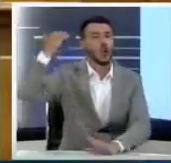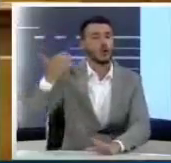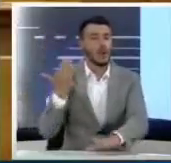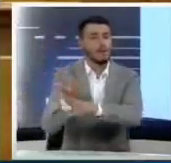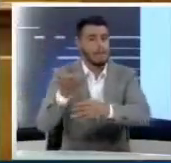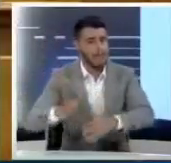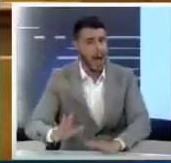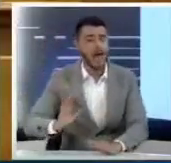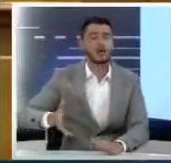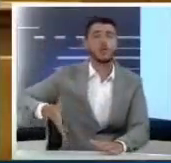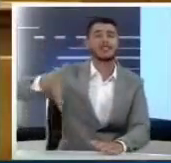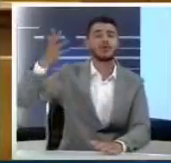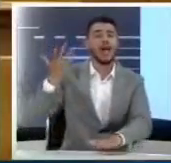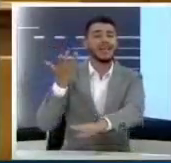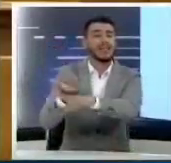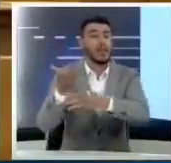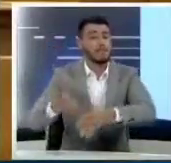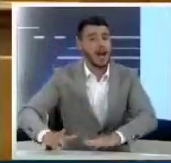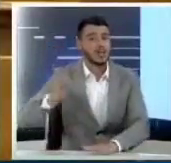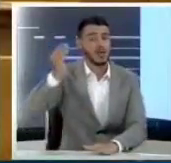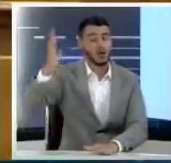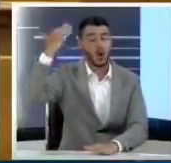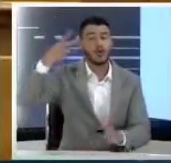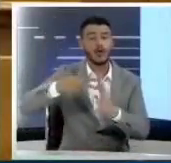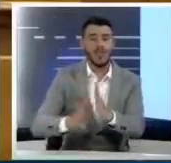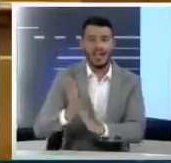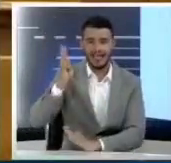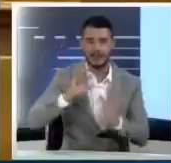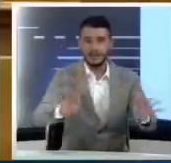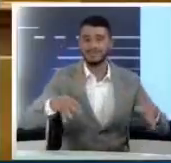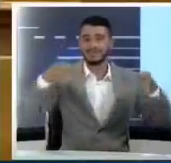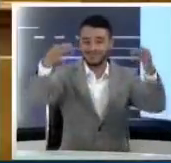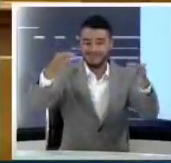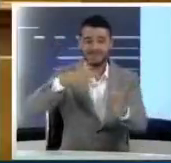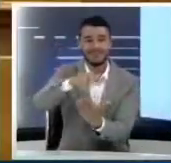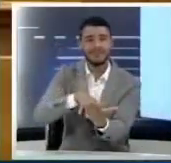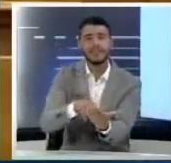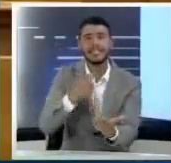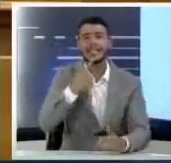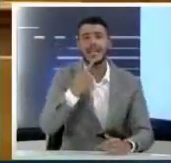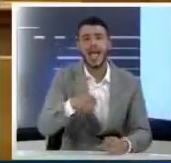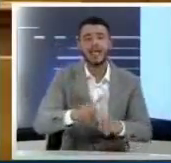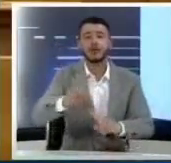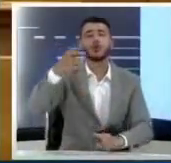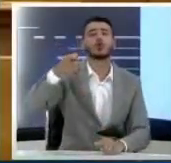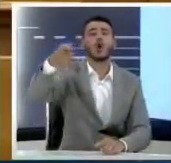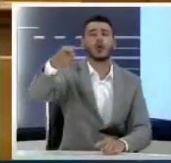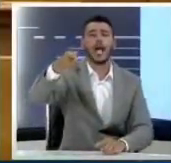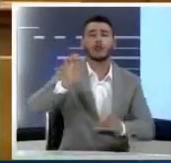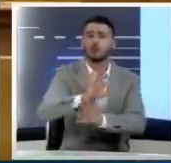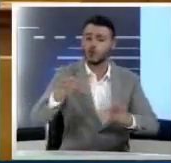Μητσοτάκης στη Βουλή, που λέει ότι το χρέος είναι βιώσιμο. Και μας κουνάγανε